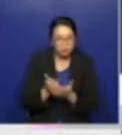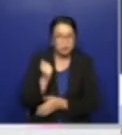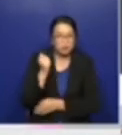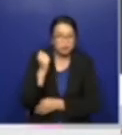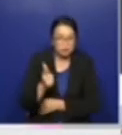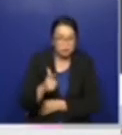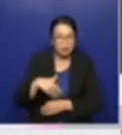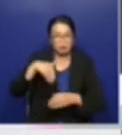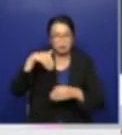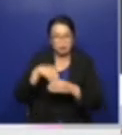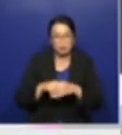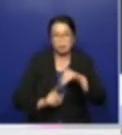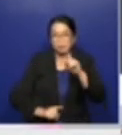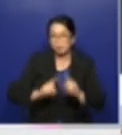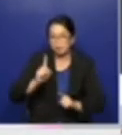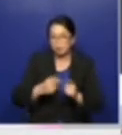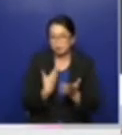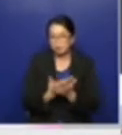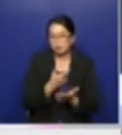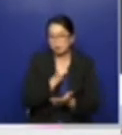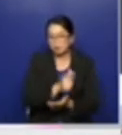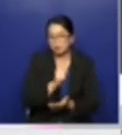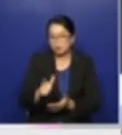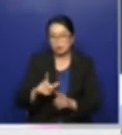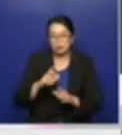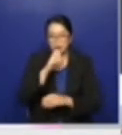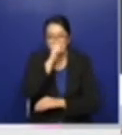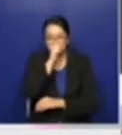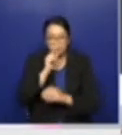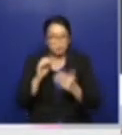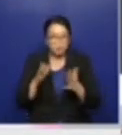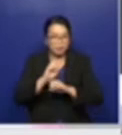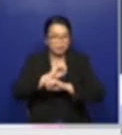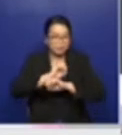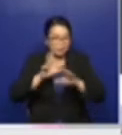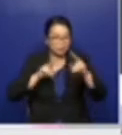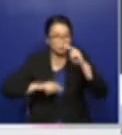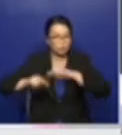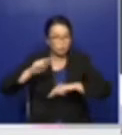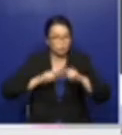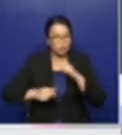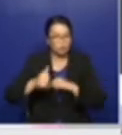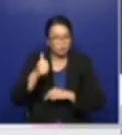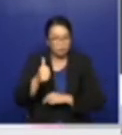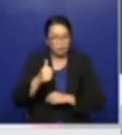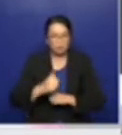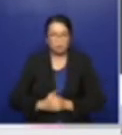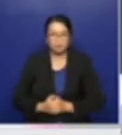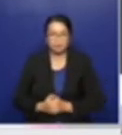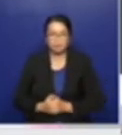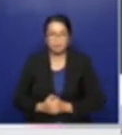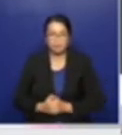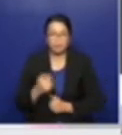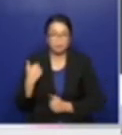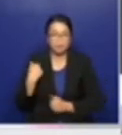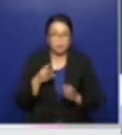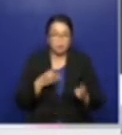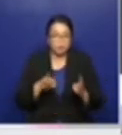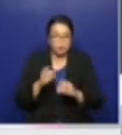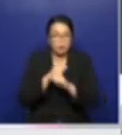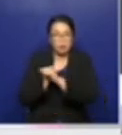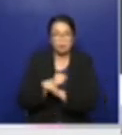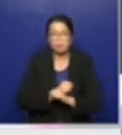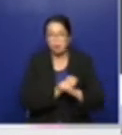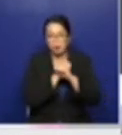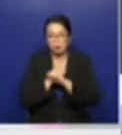ภาครัฐให้มีความคล่องตัวเปิดเผยตรวจสอบได้และมีกลไกในการป้องกัน